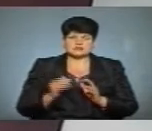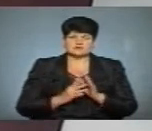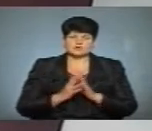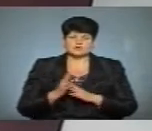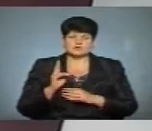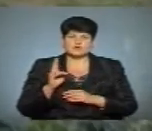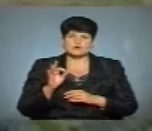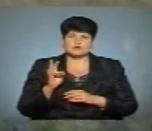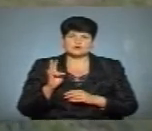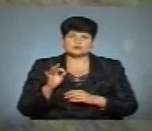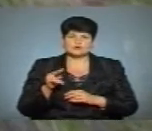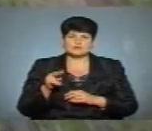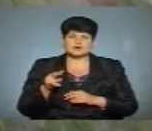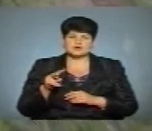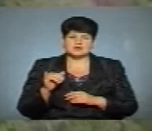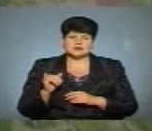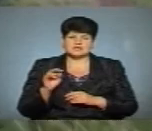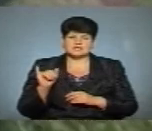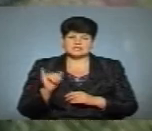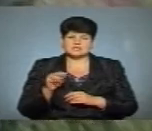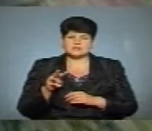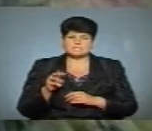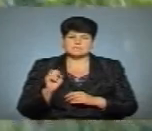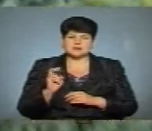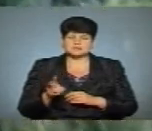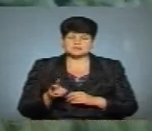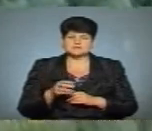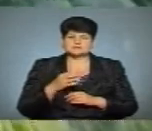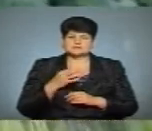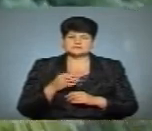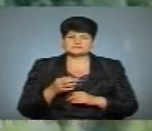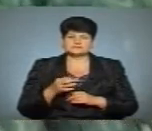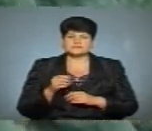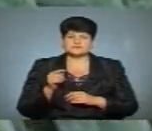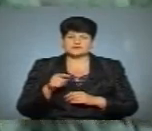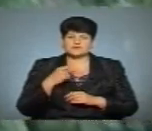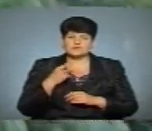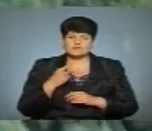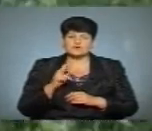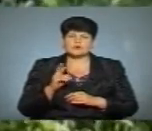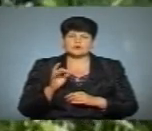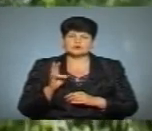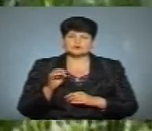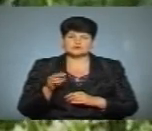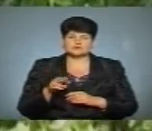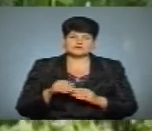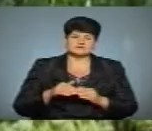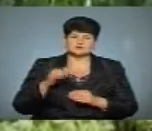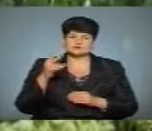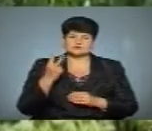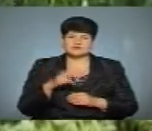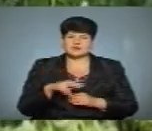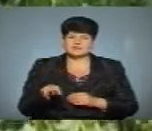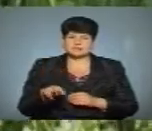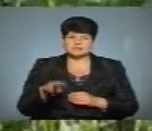це розповів начальник превенції патрульної поліції Гусятинщини Сергій Остафійчук. За його словами, коноплі висотою понад 2 метри